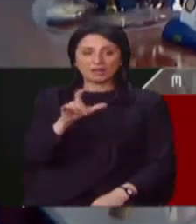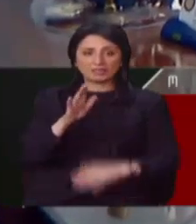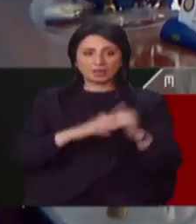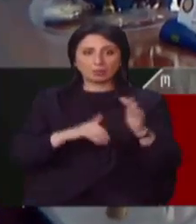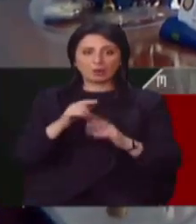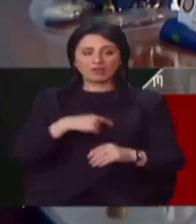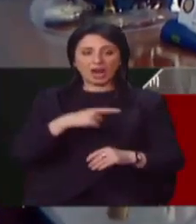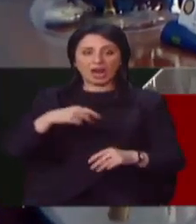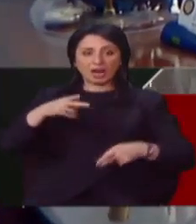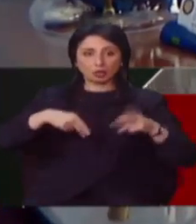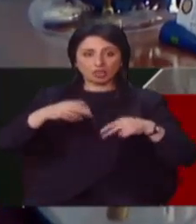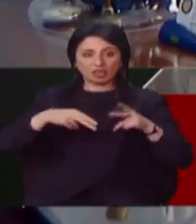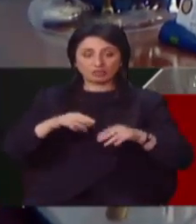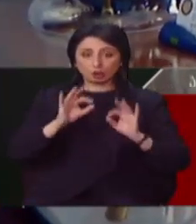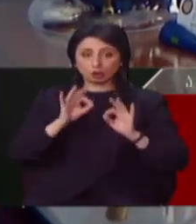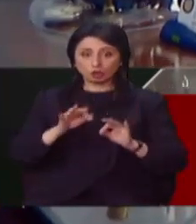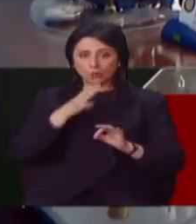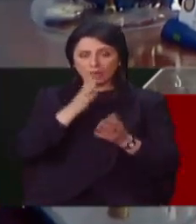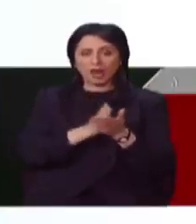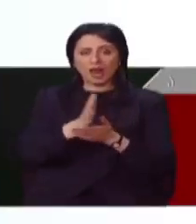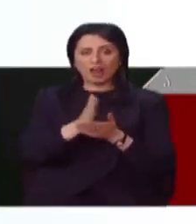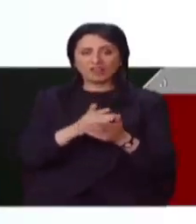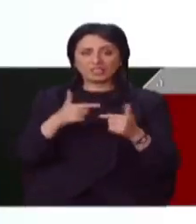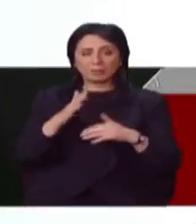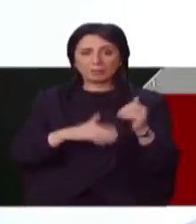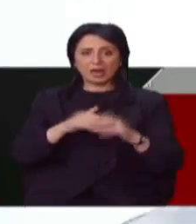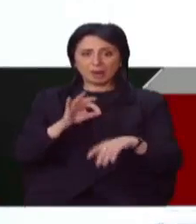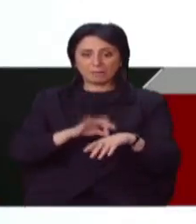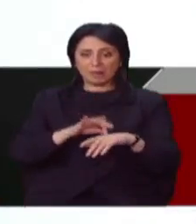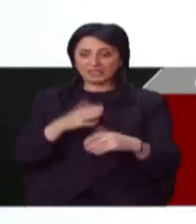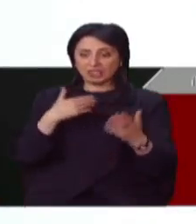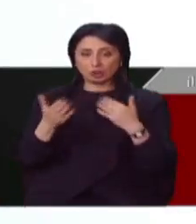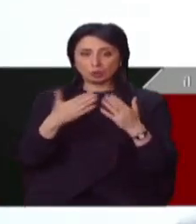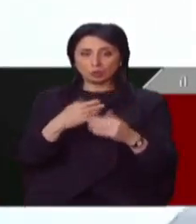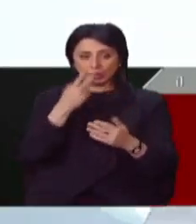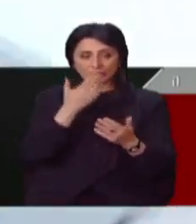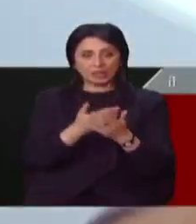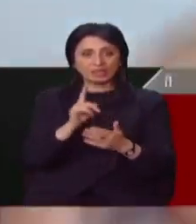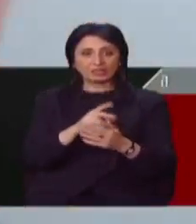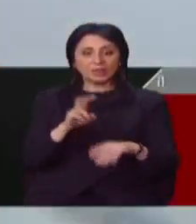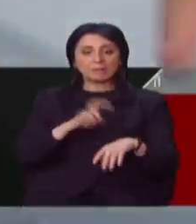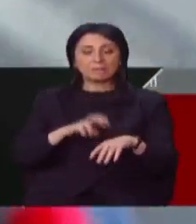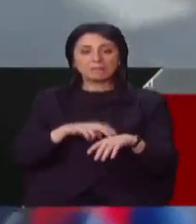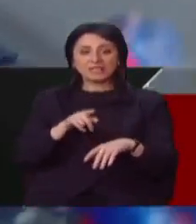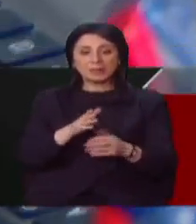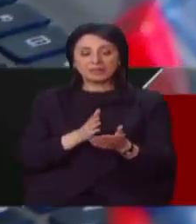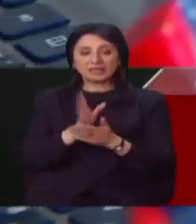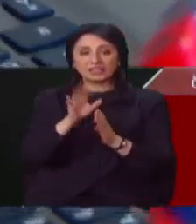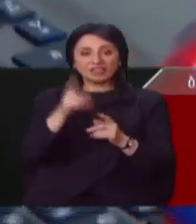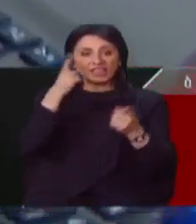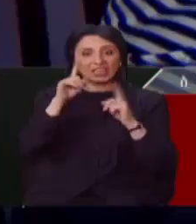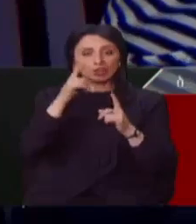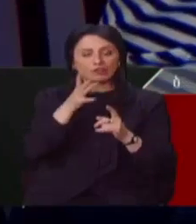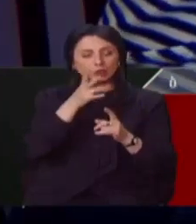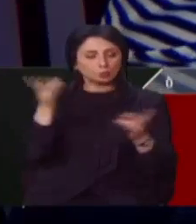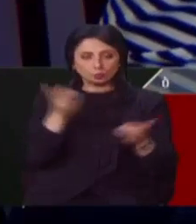პროფესიით კარდიოქირურგია. Სწორედ მრავალწლიანმა პრაქტიკამ და პაციენტებთან ურთიერთობამ დაანახა, რომ მედიცინის ამ დარგში